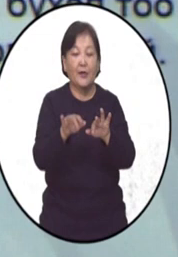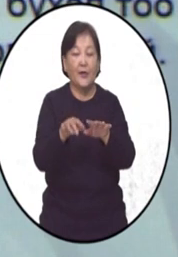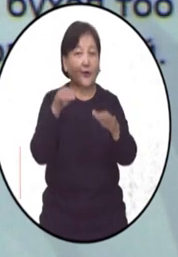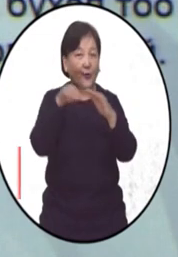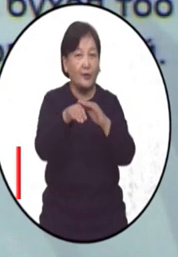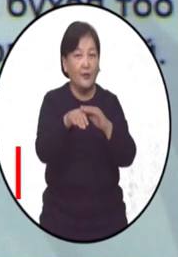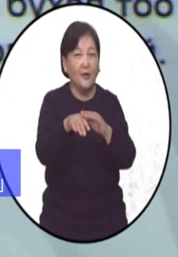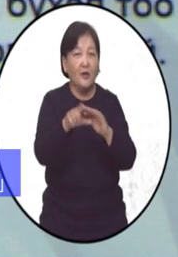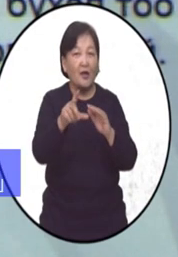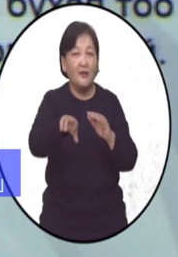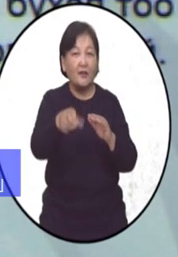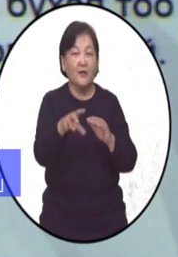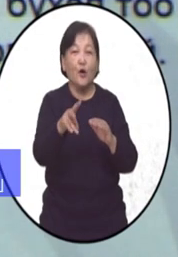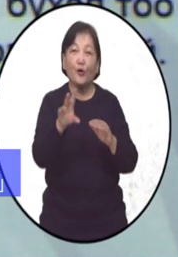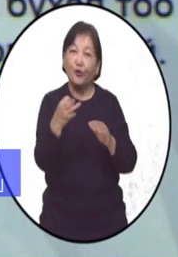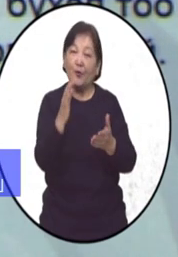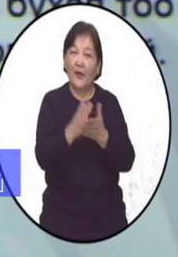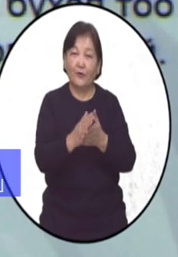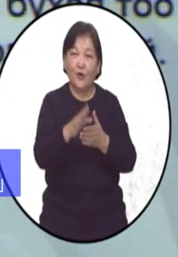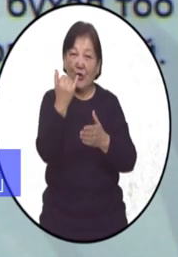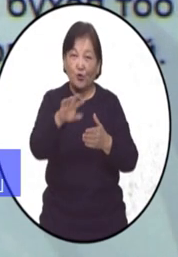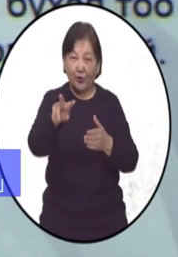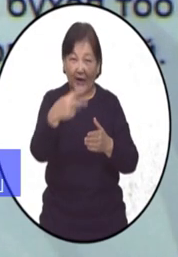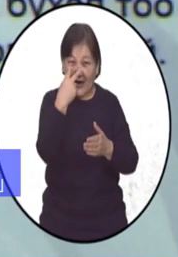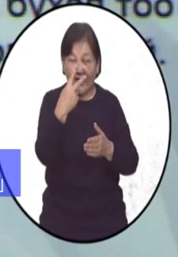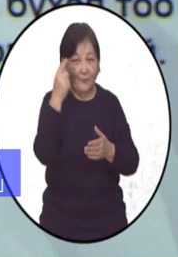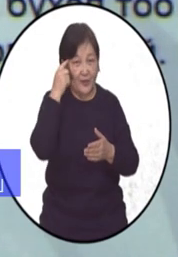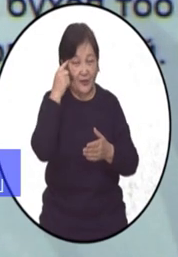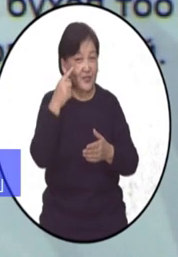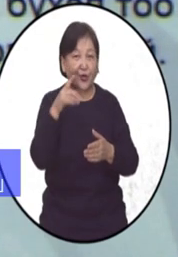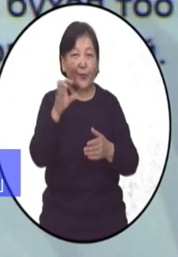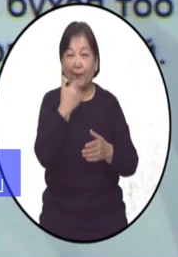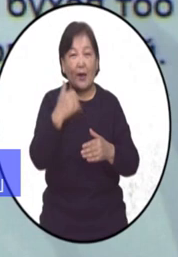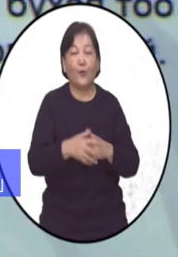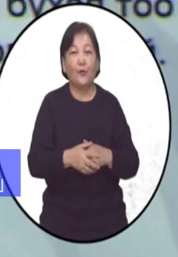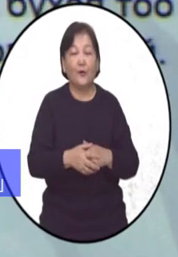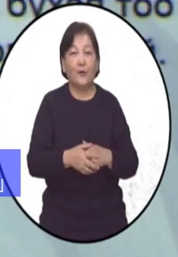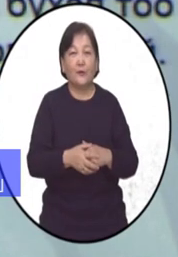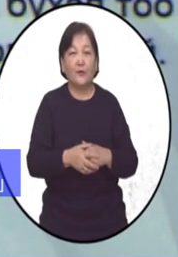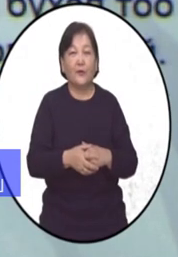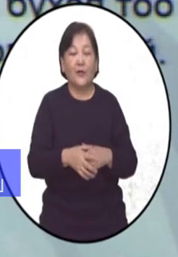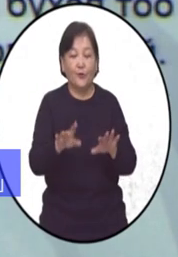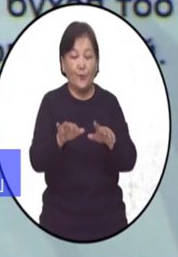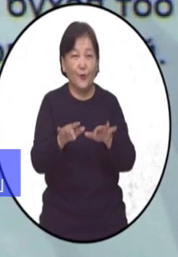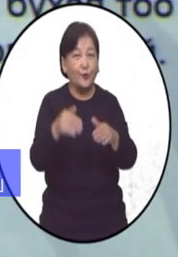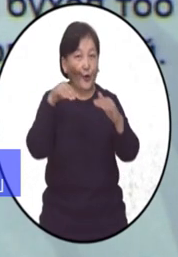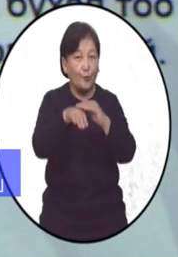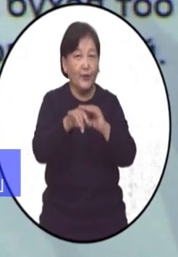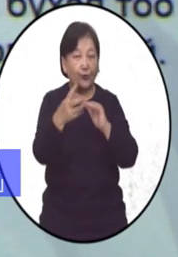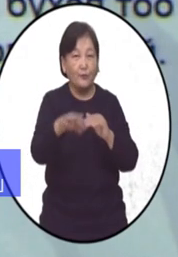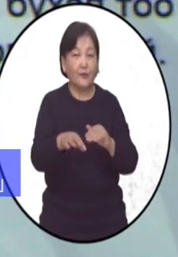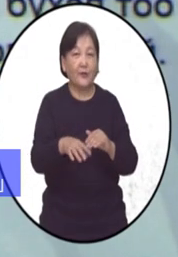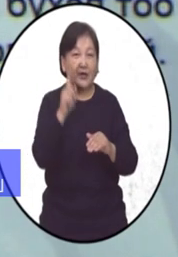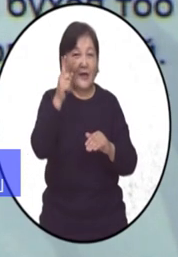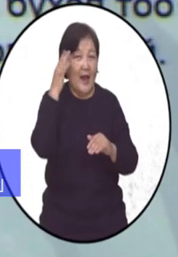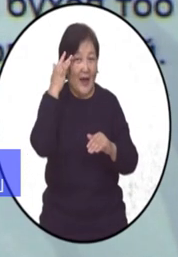оромтой байна гэдгийг бол шууд тооцоол хараад бол мэднэ гэсэн юм байхгүй. Тэгэхээр бол компьютерт оруулахын тулд бол ямар нэгэн арга